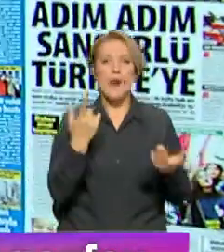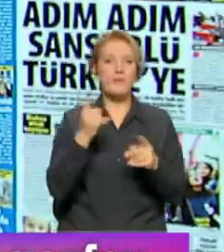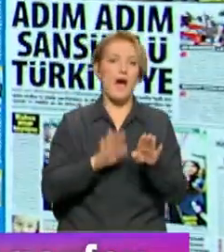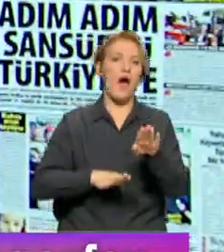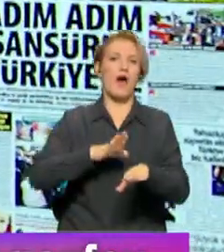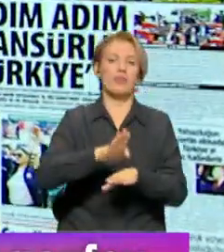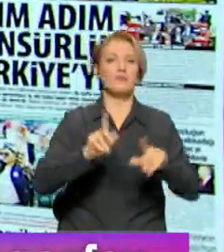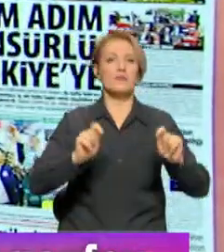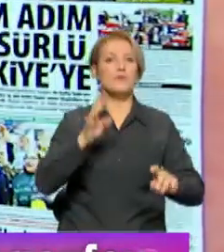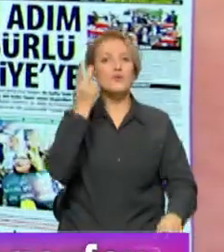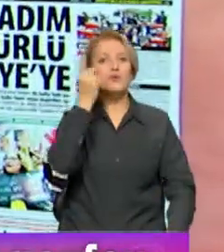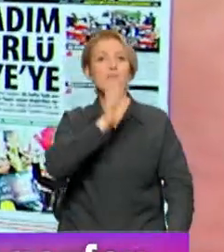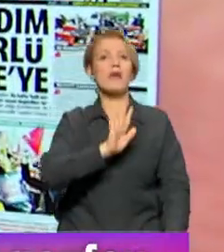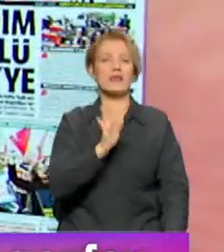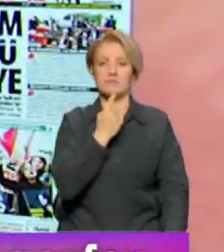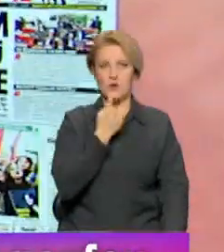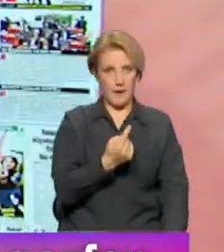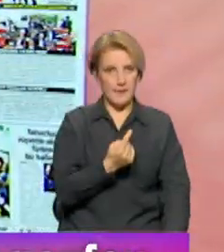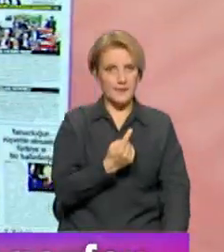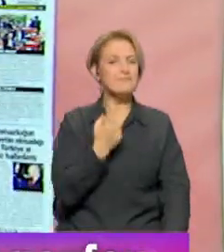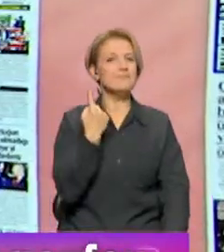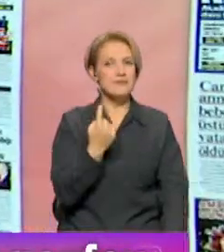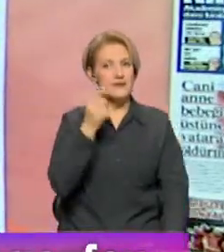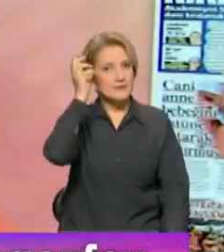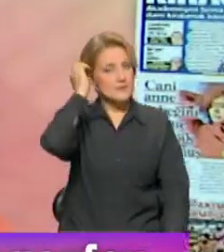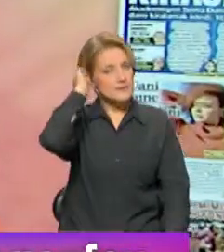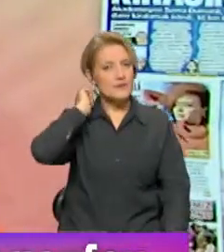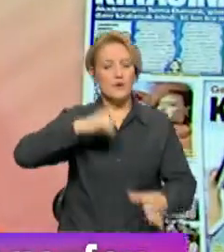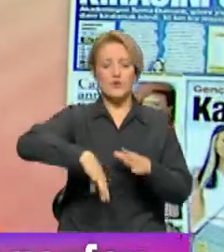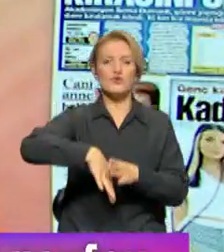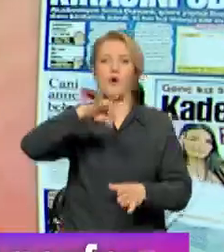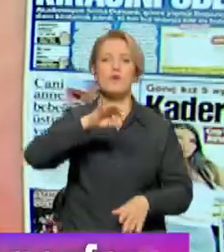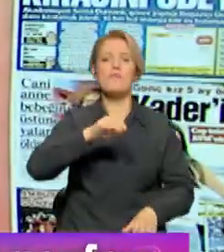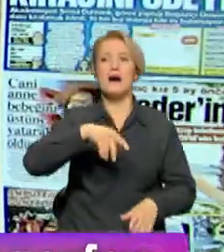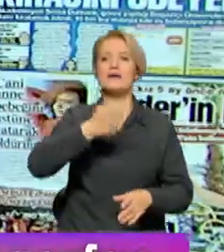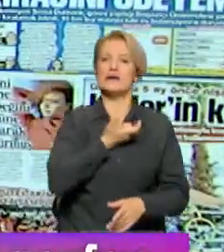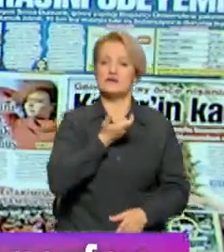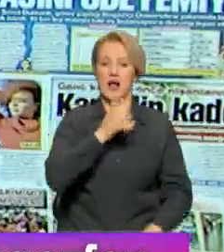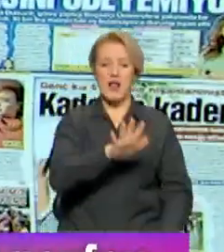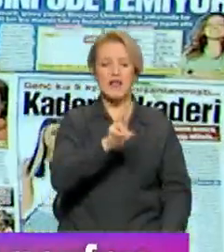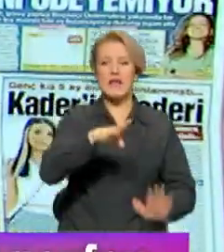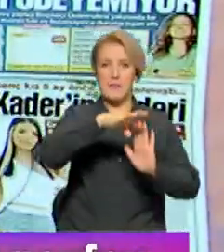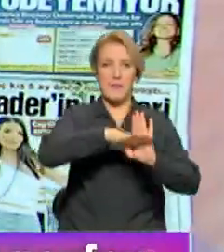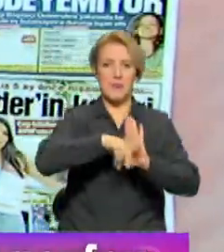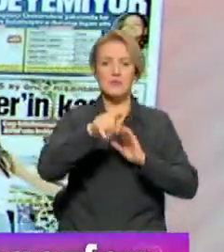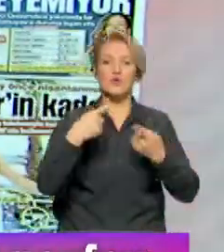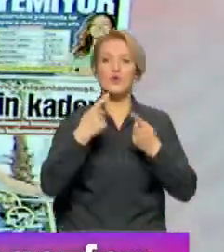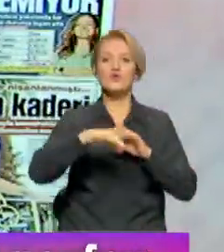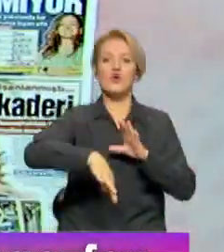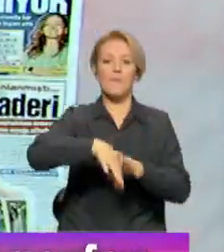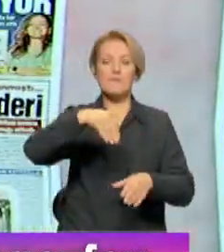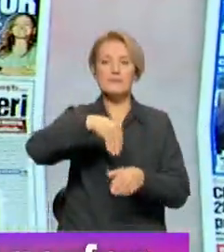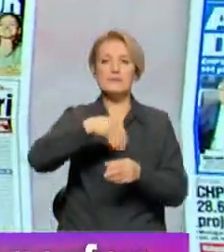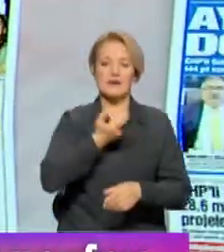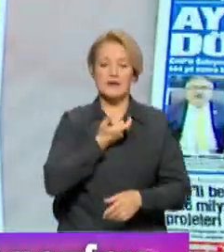adım atılmadı unutmayalım diyor Bir torba yasa 52 maddelik Bir torba yasa Bunlar konuşuluyor yine o torba